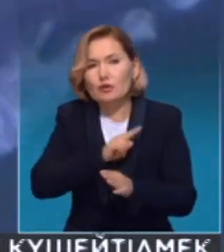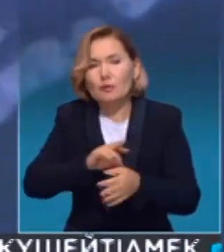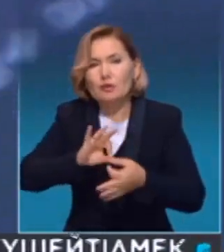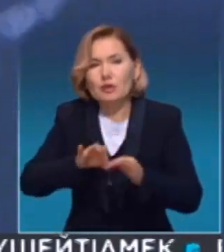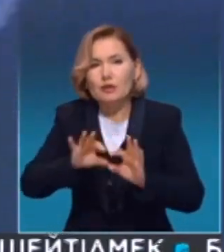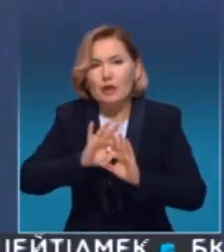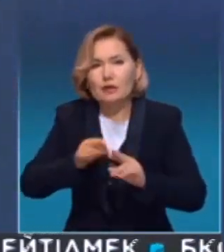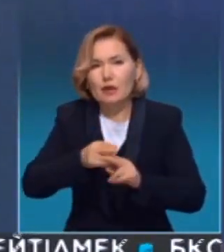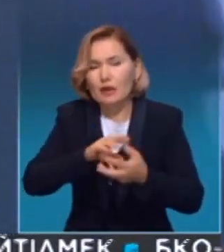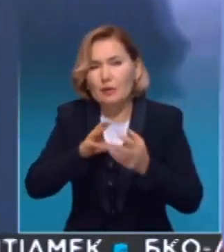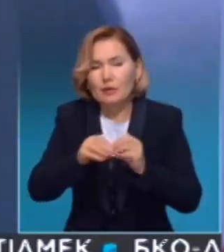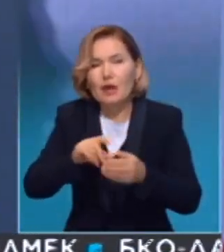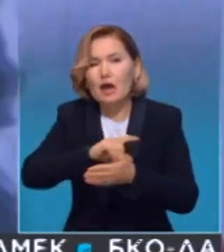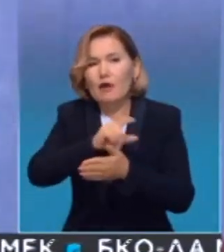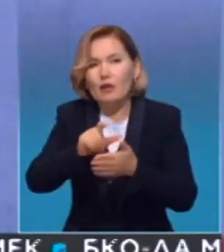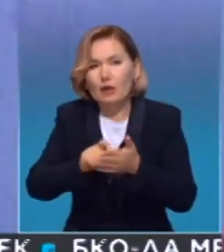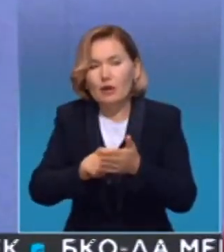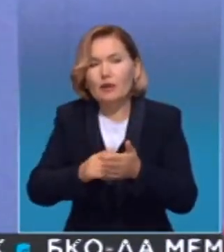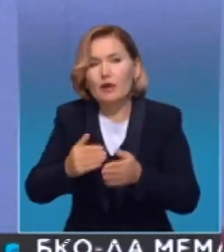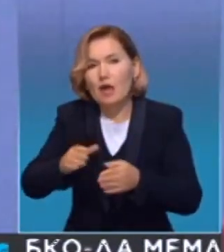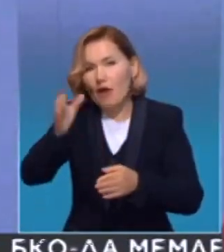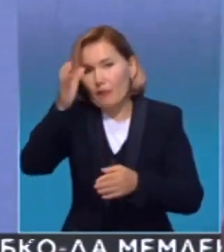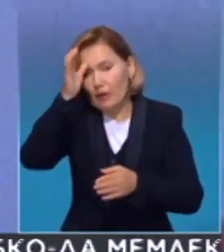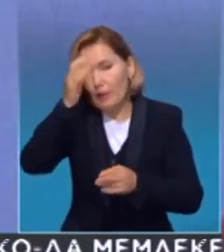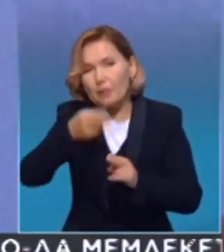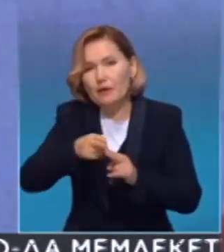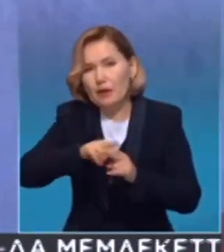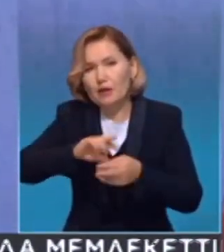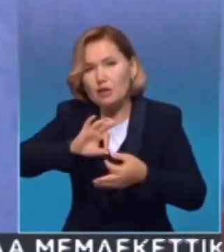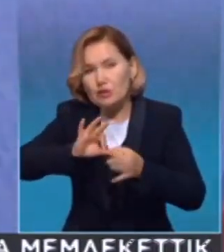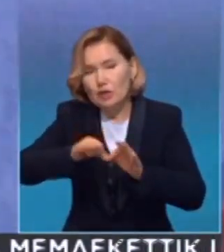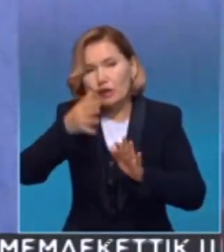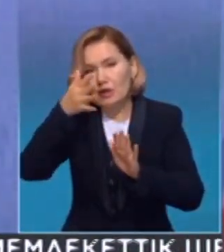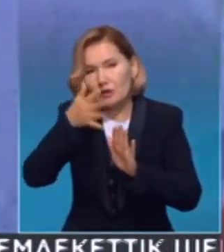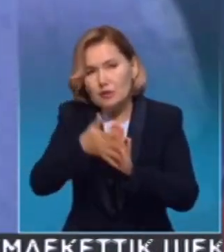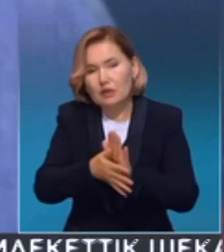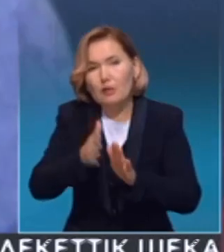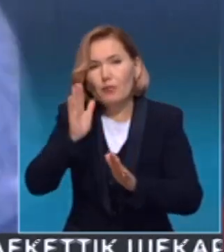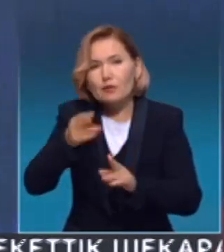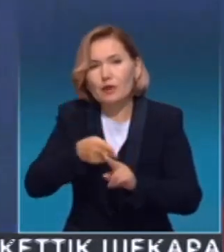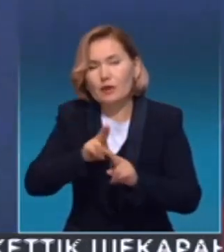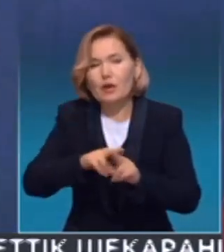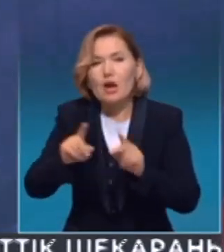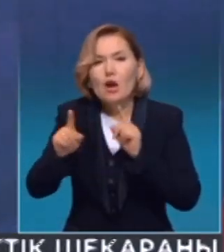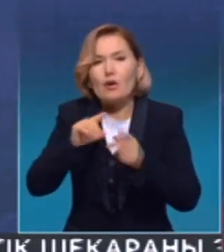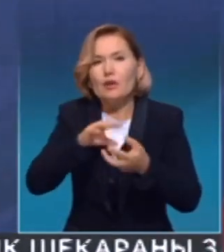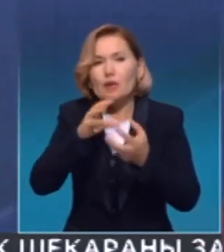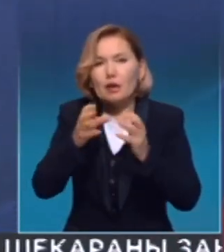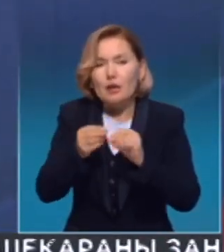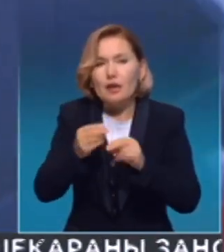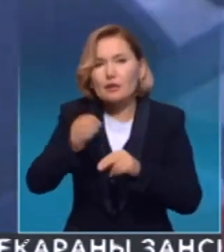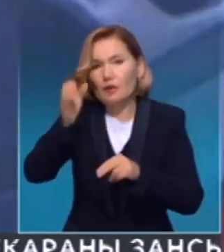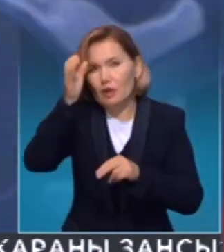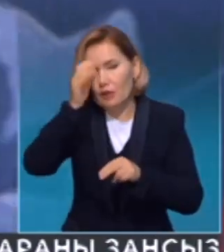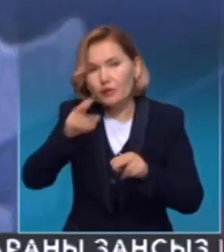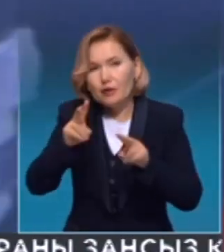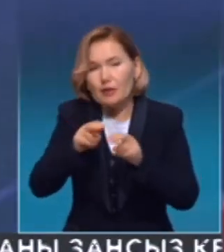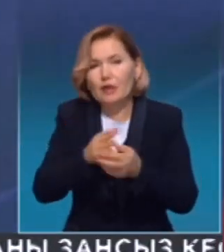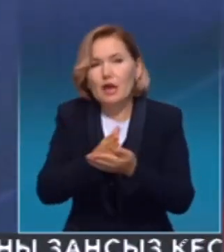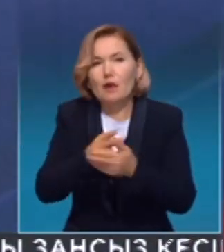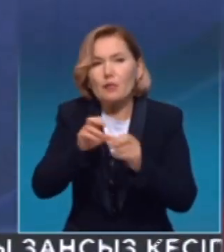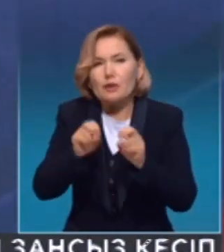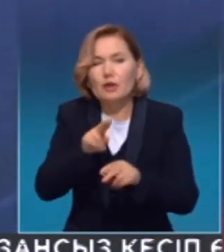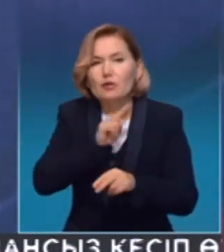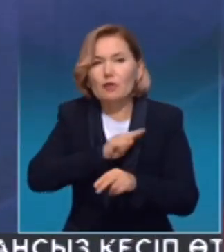жайында айтты. Аталған шығарманы филологтар мен әдебиеттанушылар тағы да зерттейтін болады. Отырыс қорытындысы бойынша ғылыми зерттеу